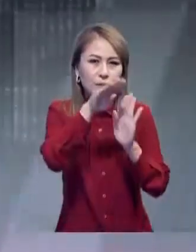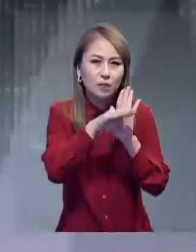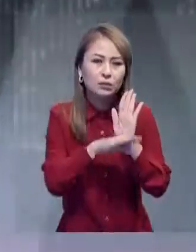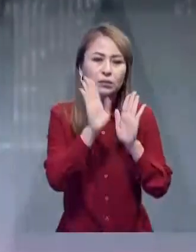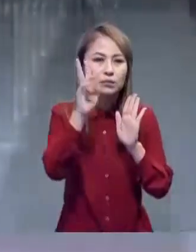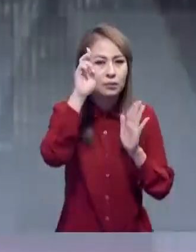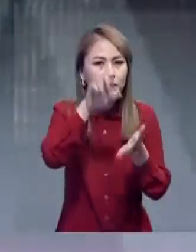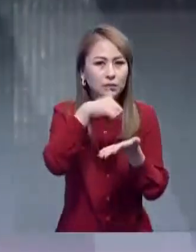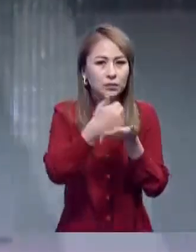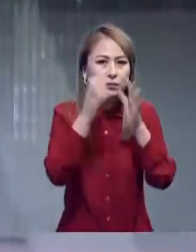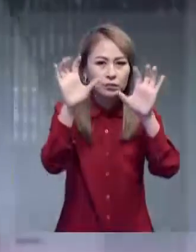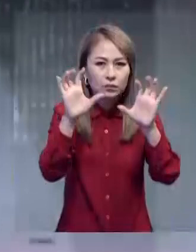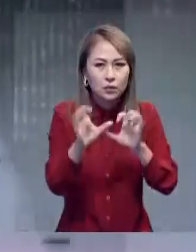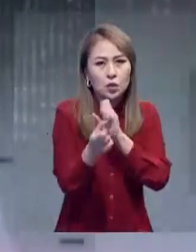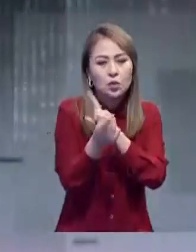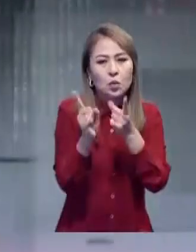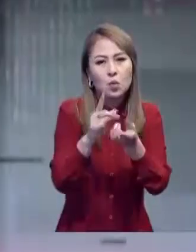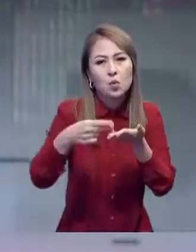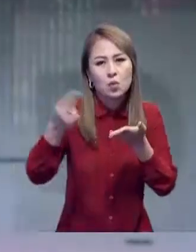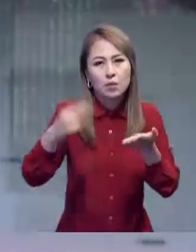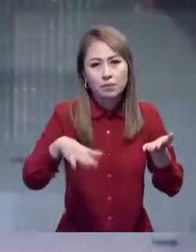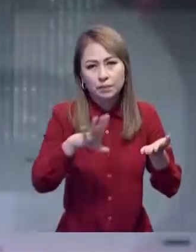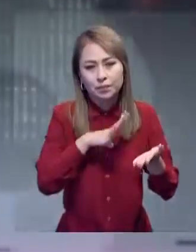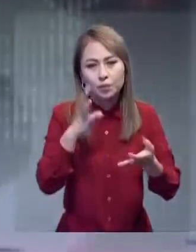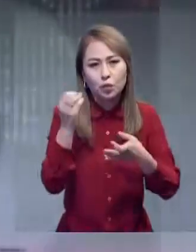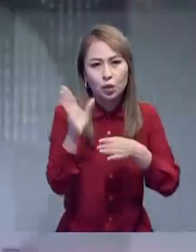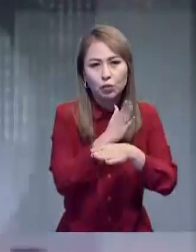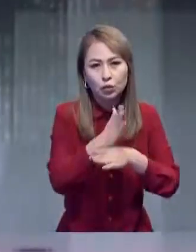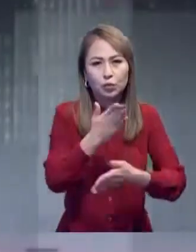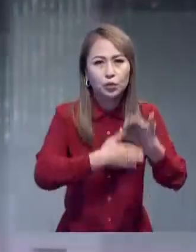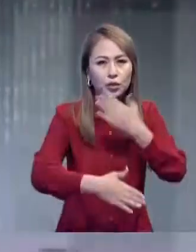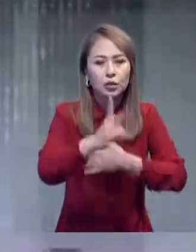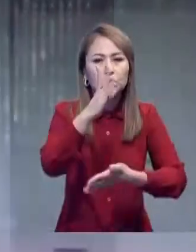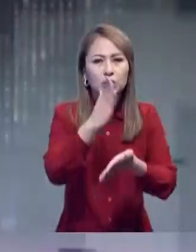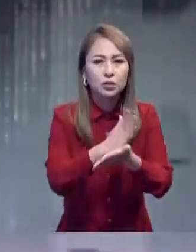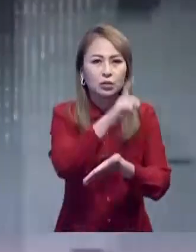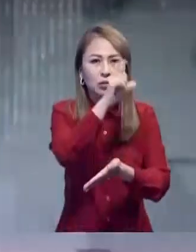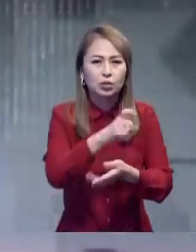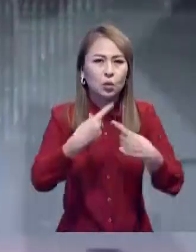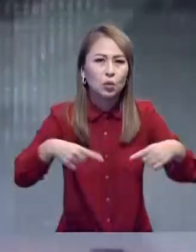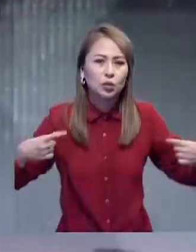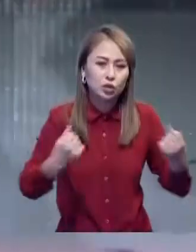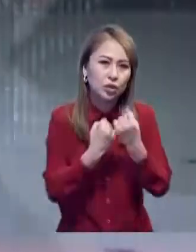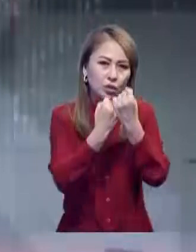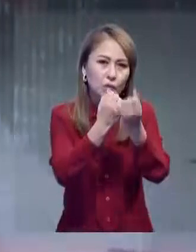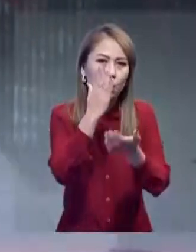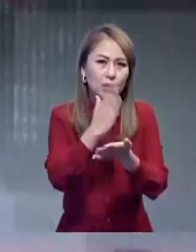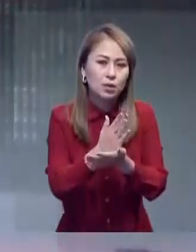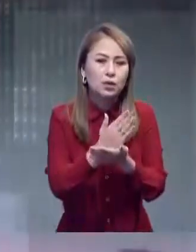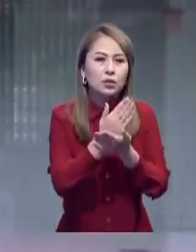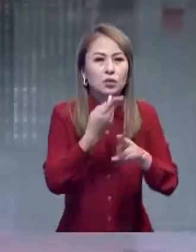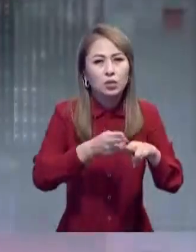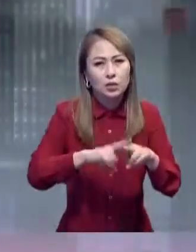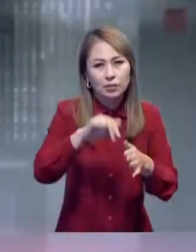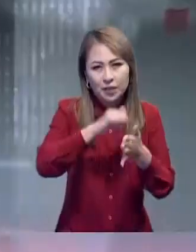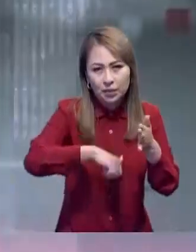аспақ. Таяуда мемлекет басшысы заңнамалық түзетулерге қол қойғаны белгілі. Бұдан бөлек мүгедектігі бар жандарды түрлі қолдау шарасы да қолға